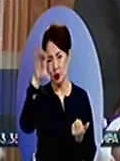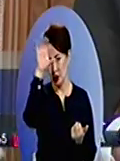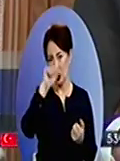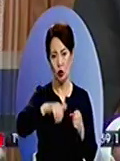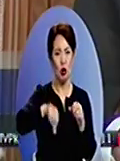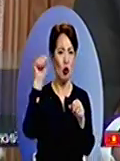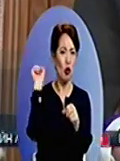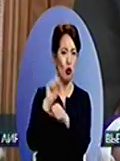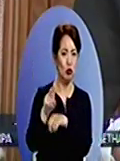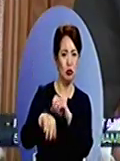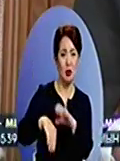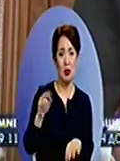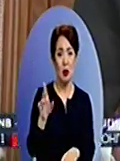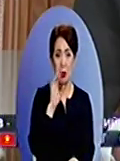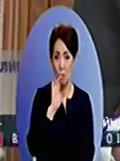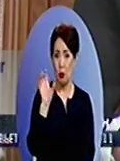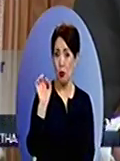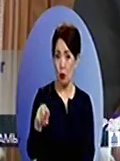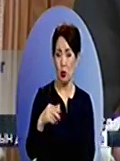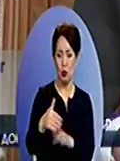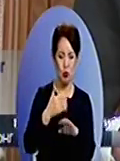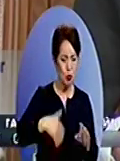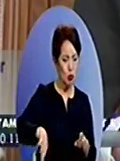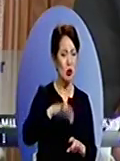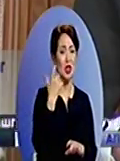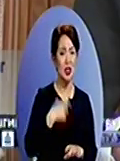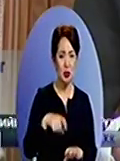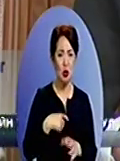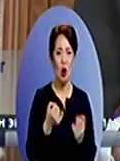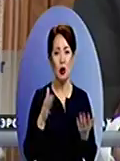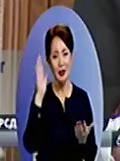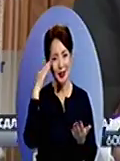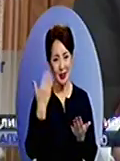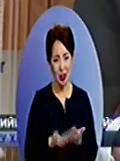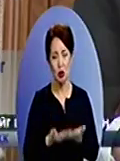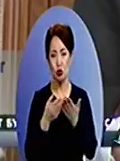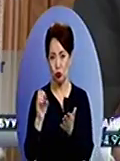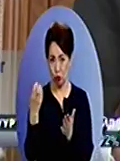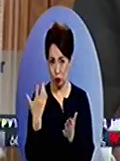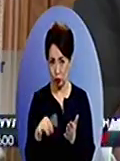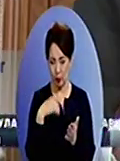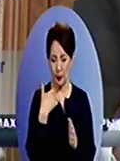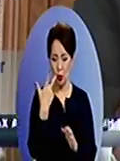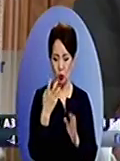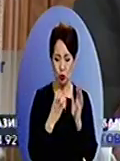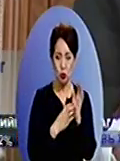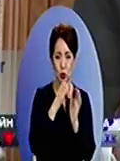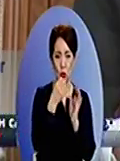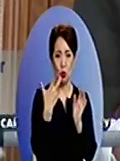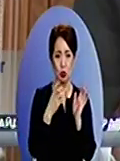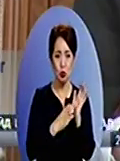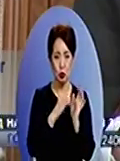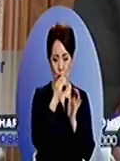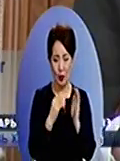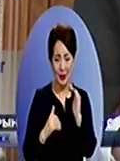асуудлыг тавихдаа нийт гишүүний олонхын саналаар тавина. Өөрөөр хэлбэл 39-оос дээш гишүүд